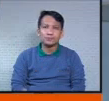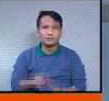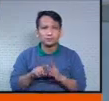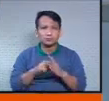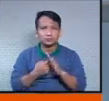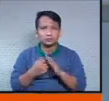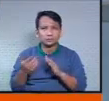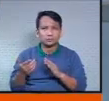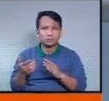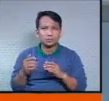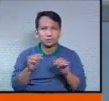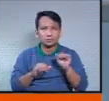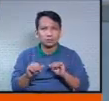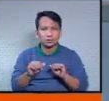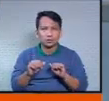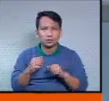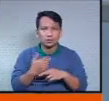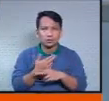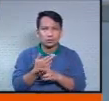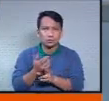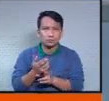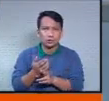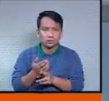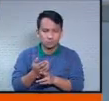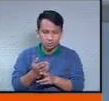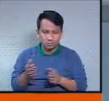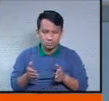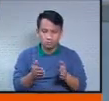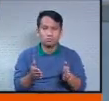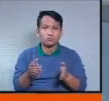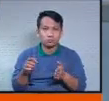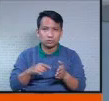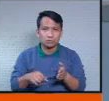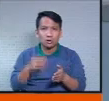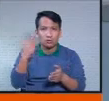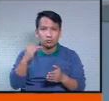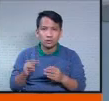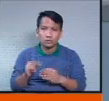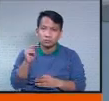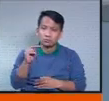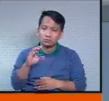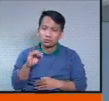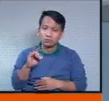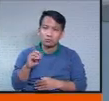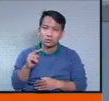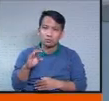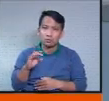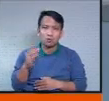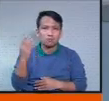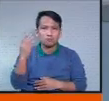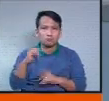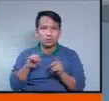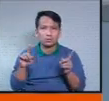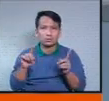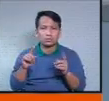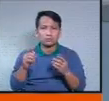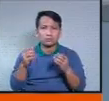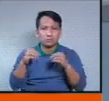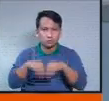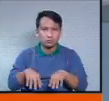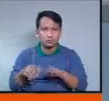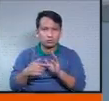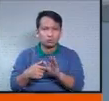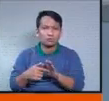Sinimulan na agad na ayusin ang ilan sa mga kalsadang nagkabitak-bitak dahil sa lindol sa North Cotabato. Pero malaking problema pa rin ang kawalan